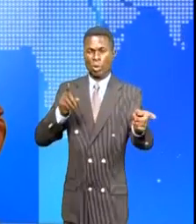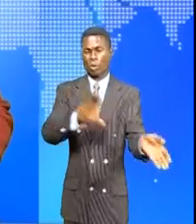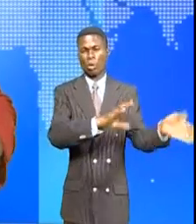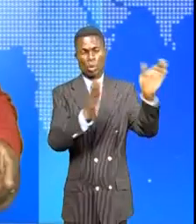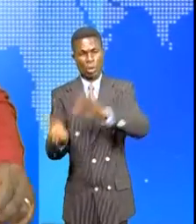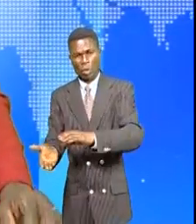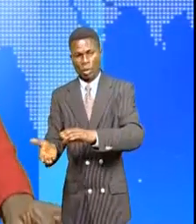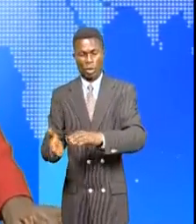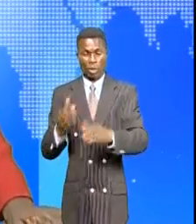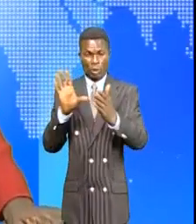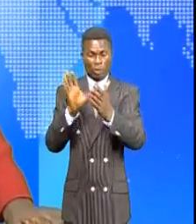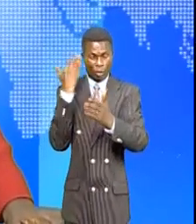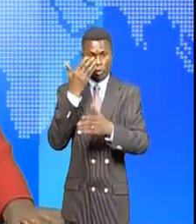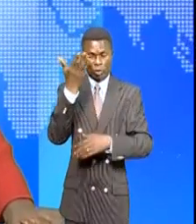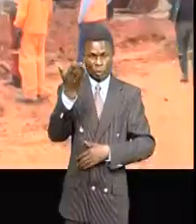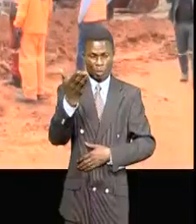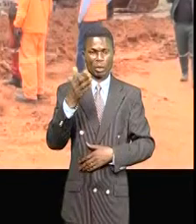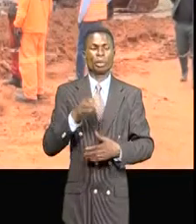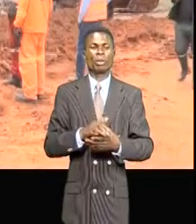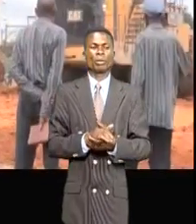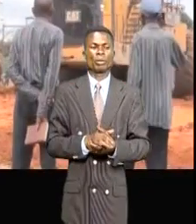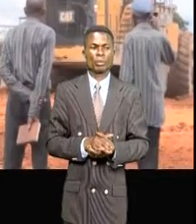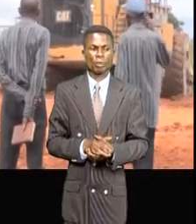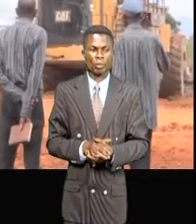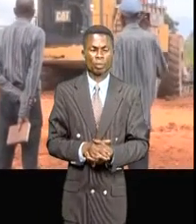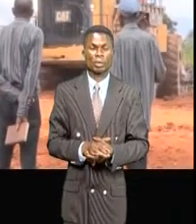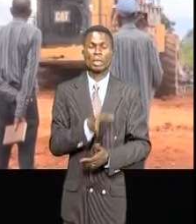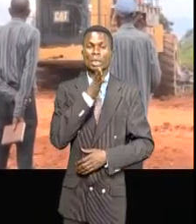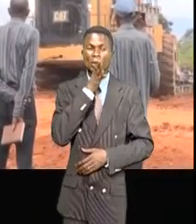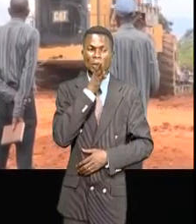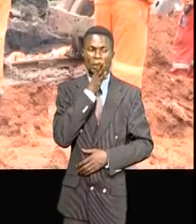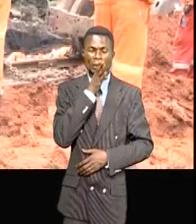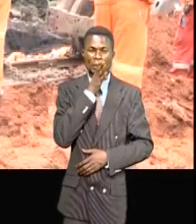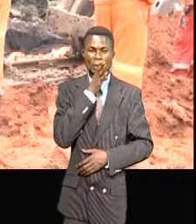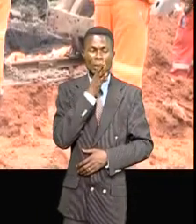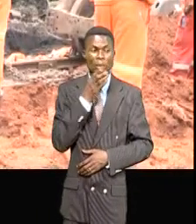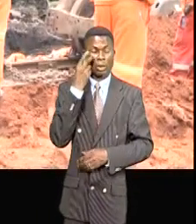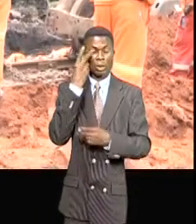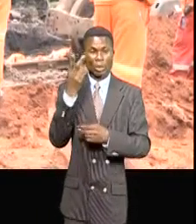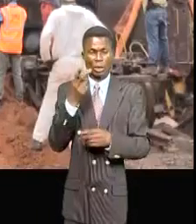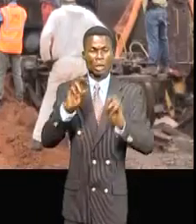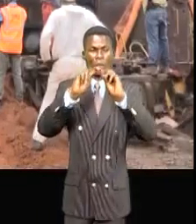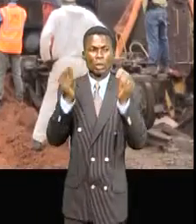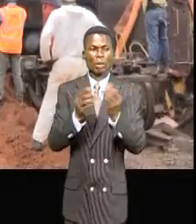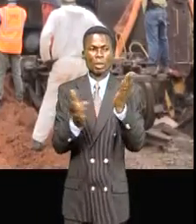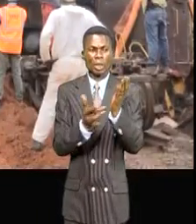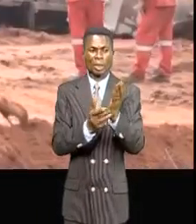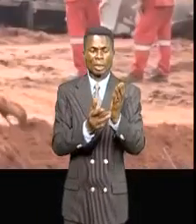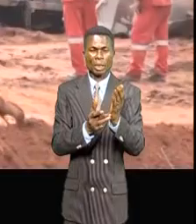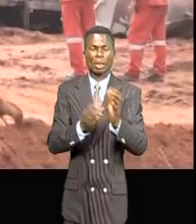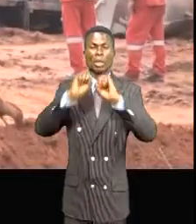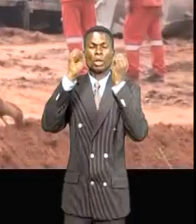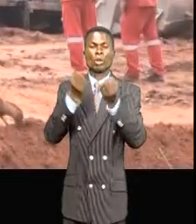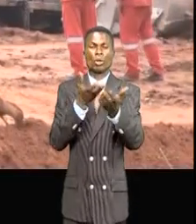film de cet événement dans ses reportages. Plusieurs longues heures d'études et d'expertise, les équipes techniques de Tenki Fungurume